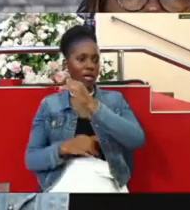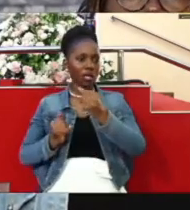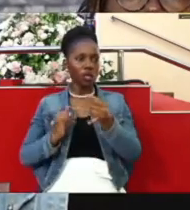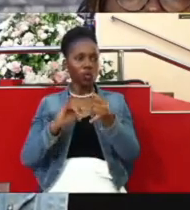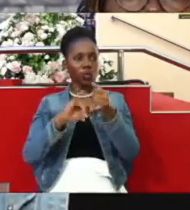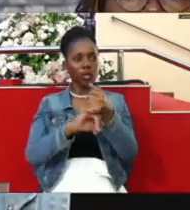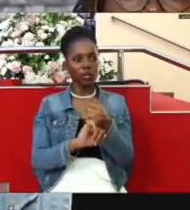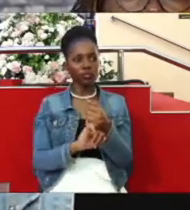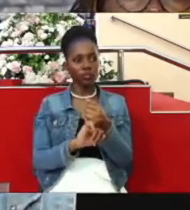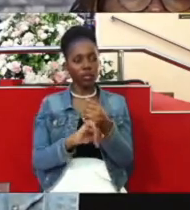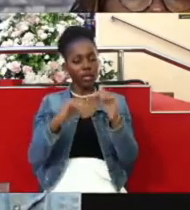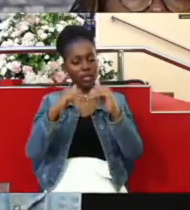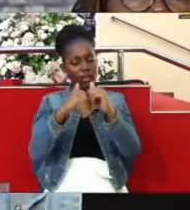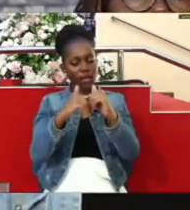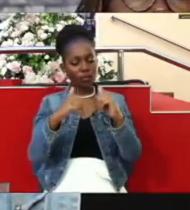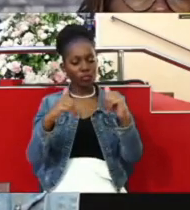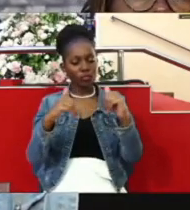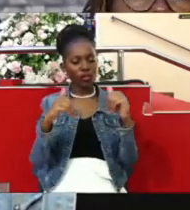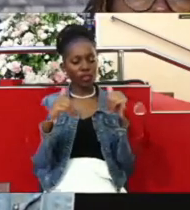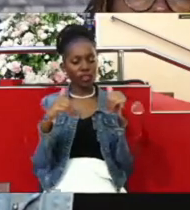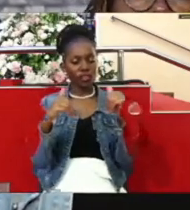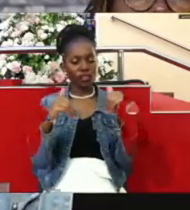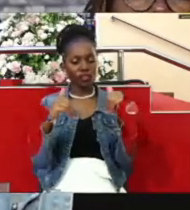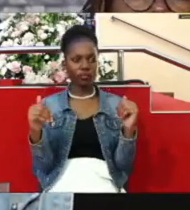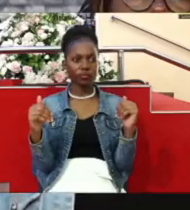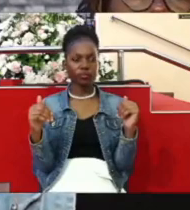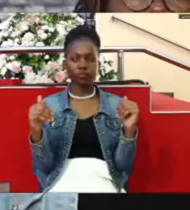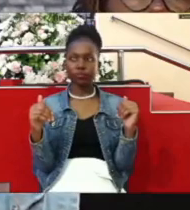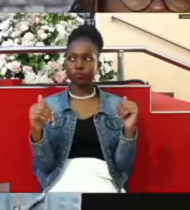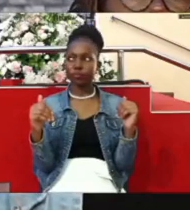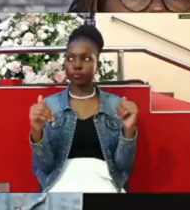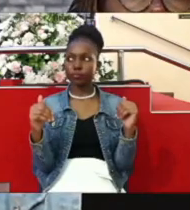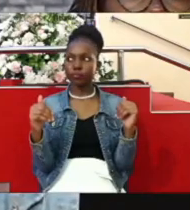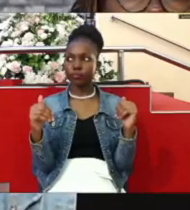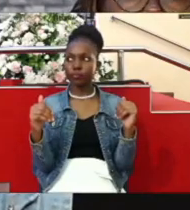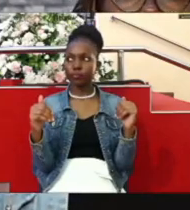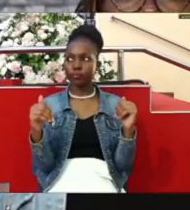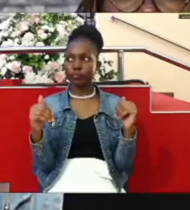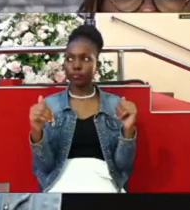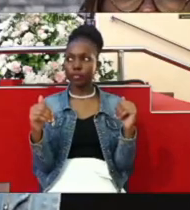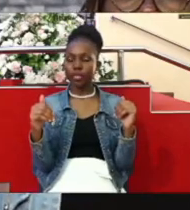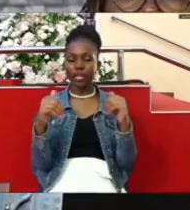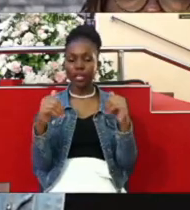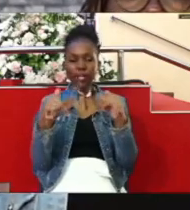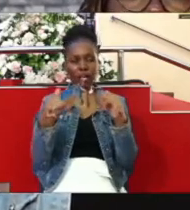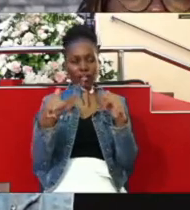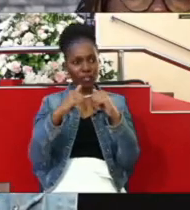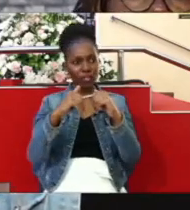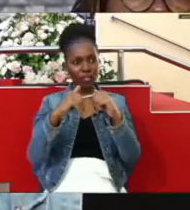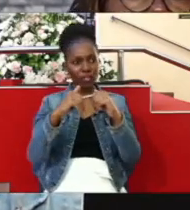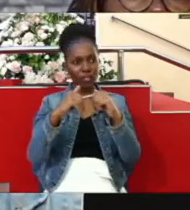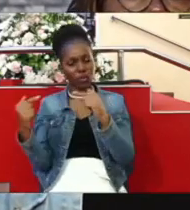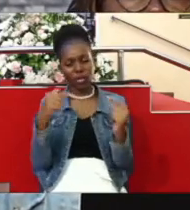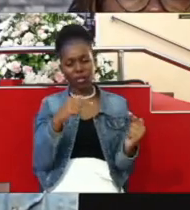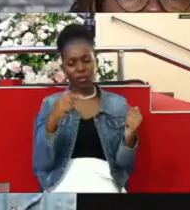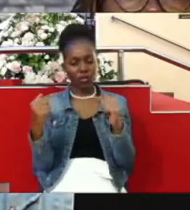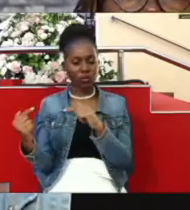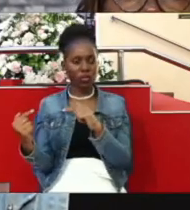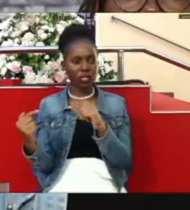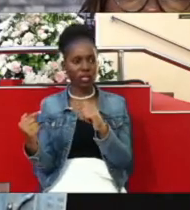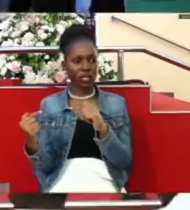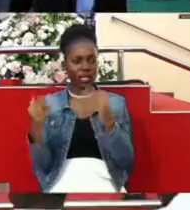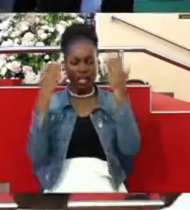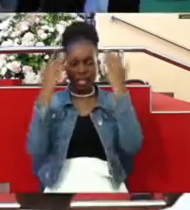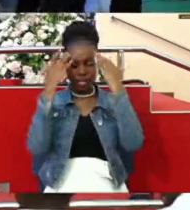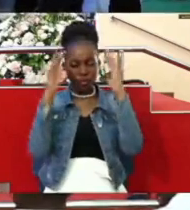have separated. Na mumeweza kutengana. And you are at crossroads. Na umefika mahali kwenye hujui njia panda. You do not know what